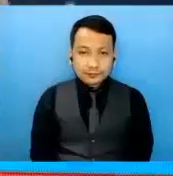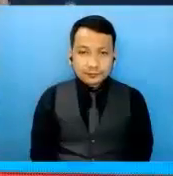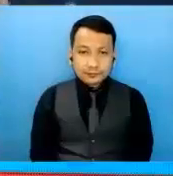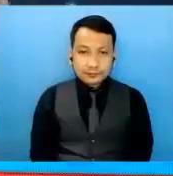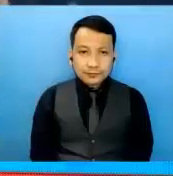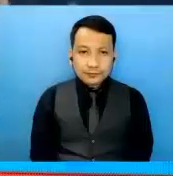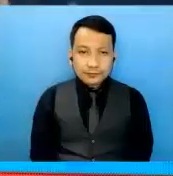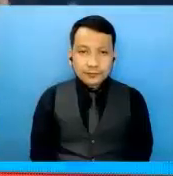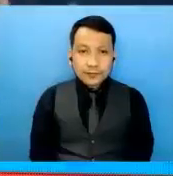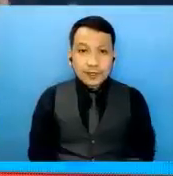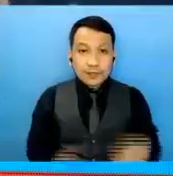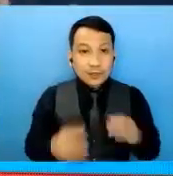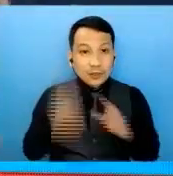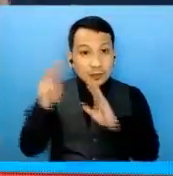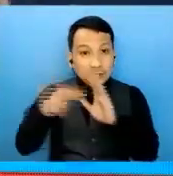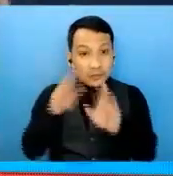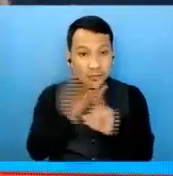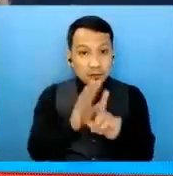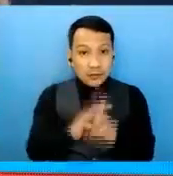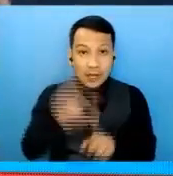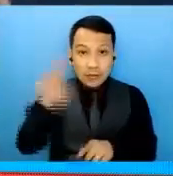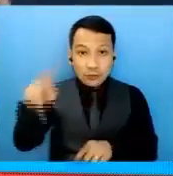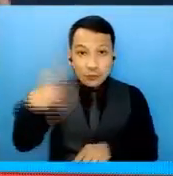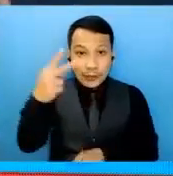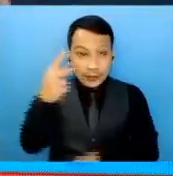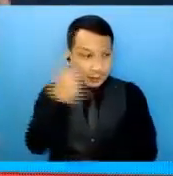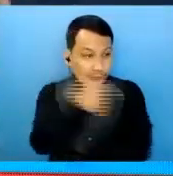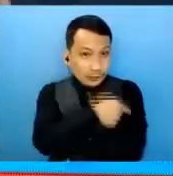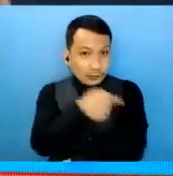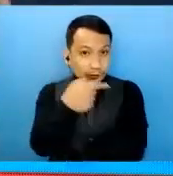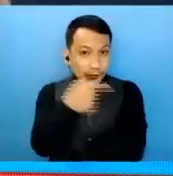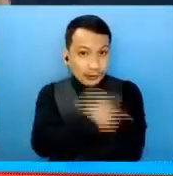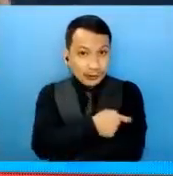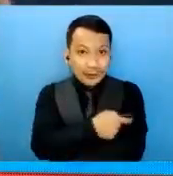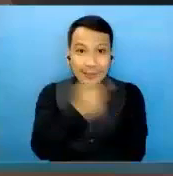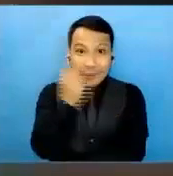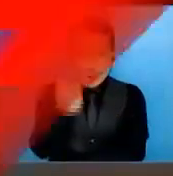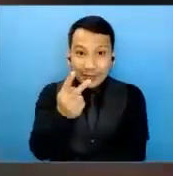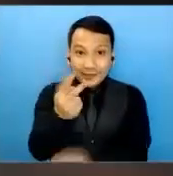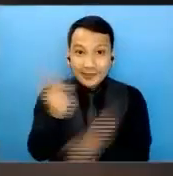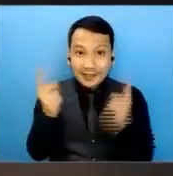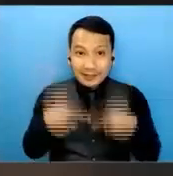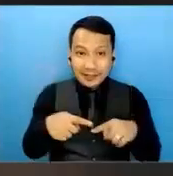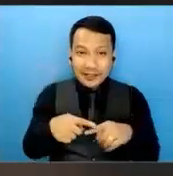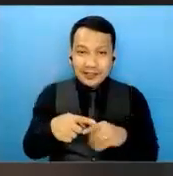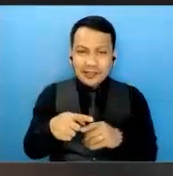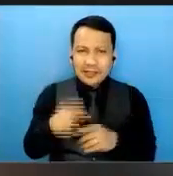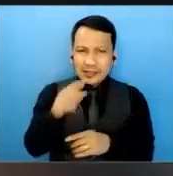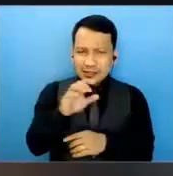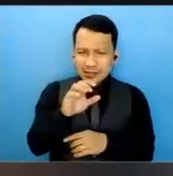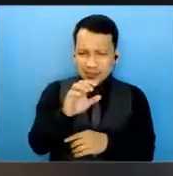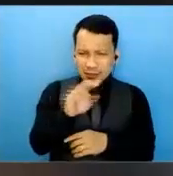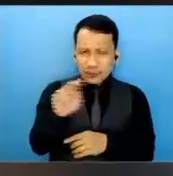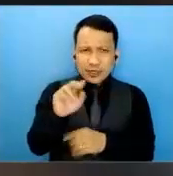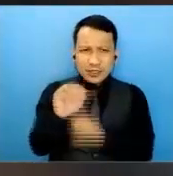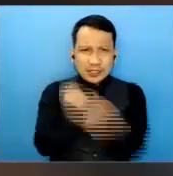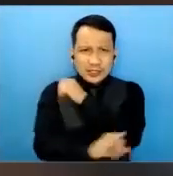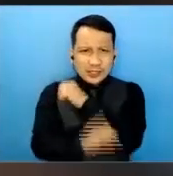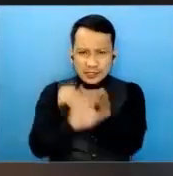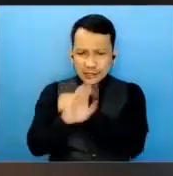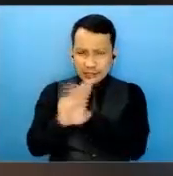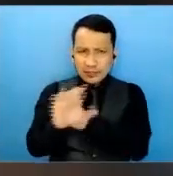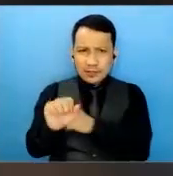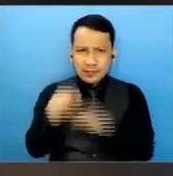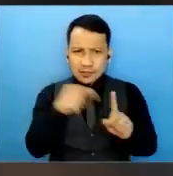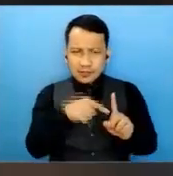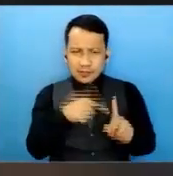Viral ang 2 beses na pagturok sa isang babae sa Cagayan City, Isabela. Nagpapabakuna si Chrissy Nicole nang